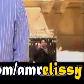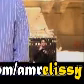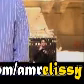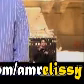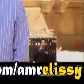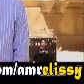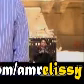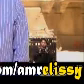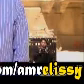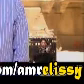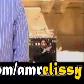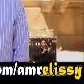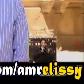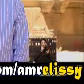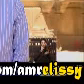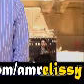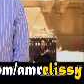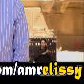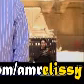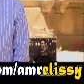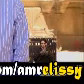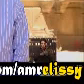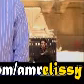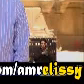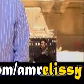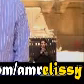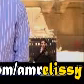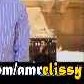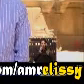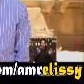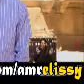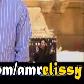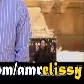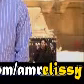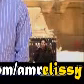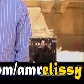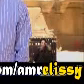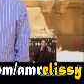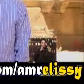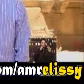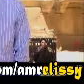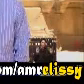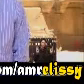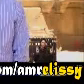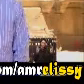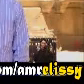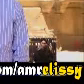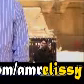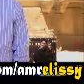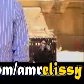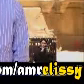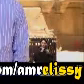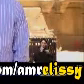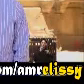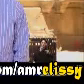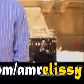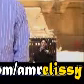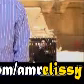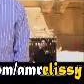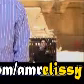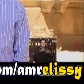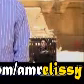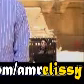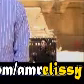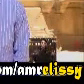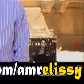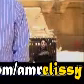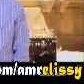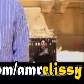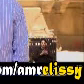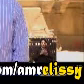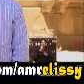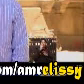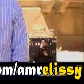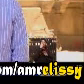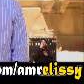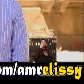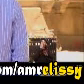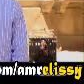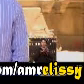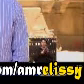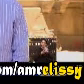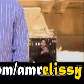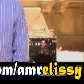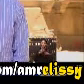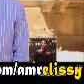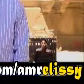لي شكوى تانية من قرية الدرملي مركز دمنهور محافظة البحيرة، كالعادة ناس ما عندهمش صرف صحي ولا وحدة صحية